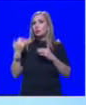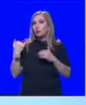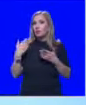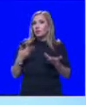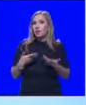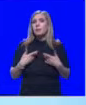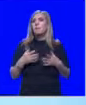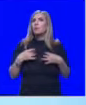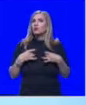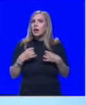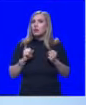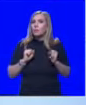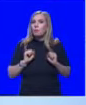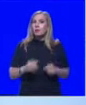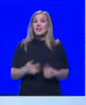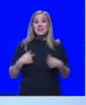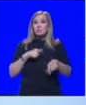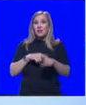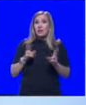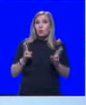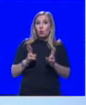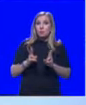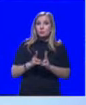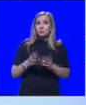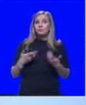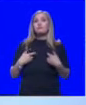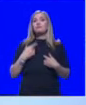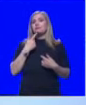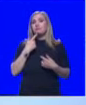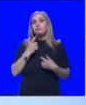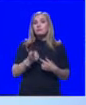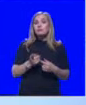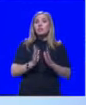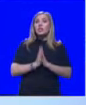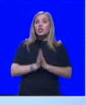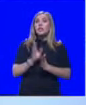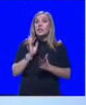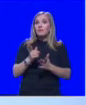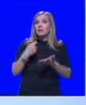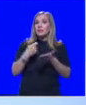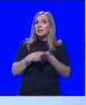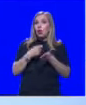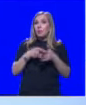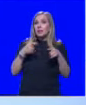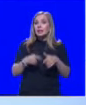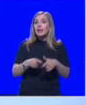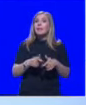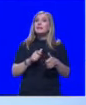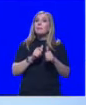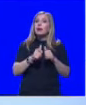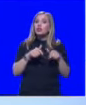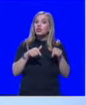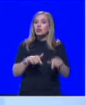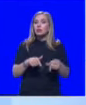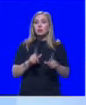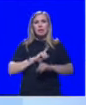още по-страшен момент. Смятате ли, понеже времето изтича, кажете, рационално ли е да бъдат купени тези машини? Не е